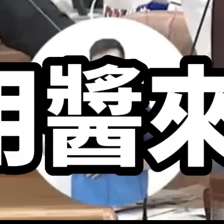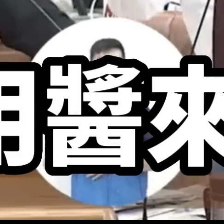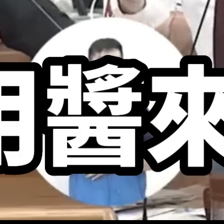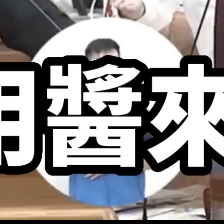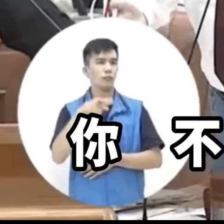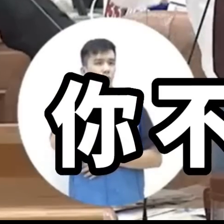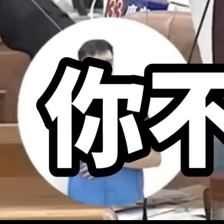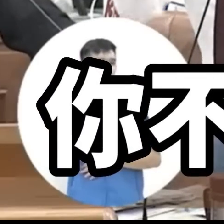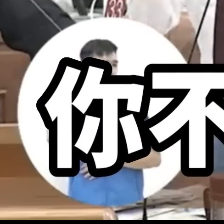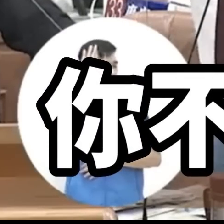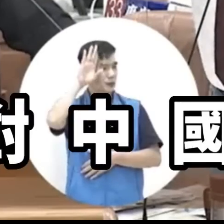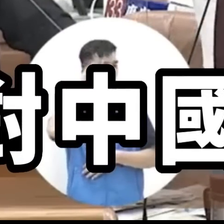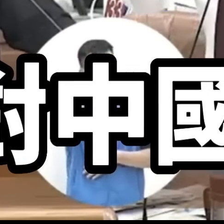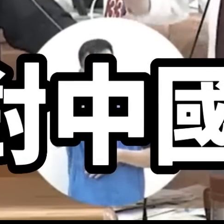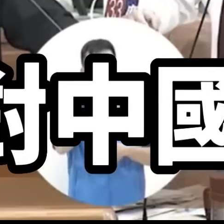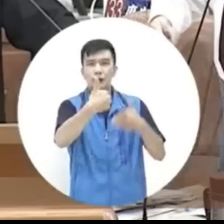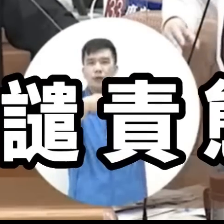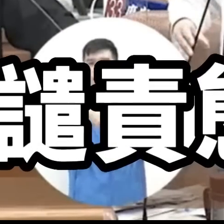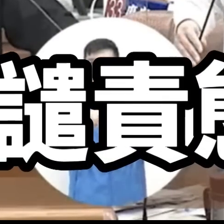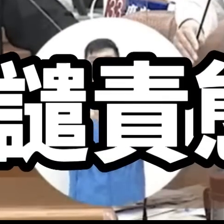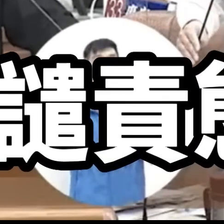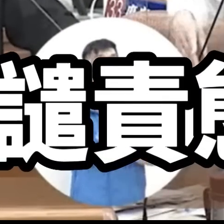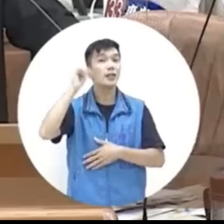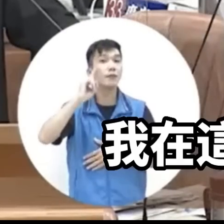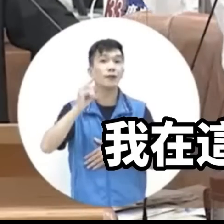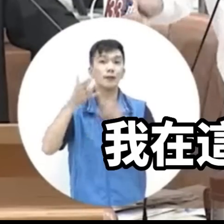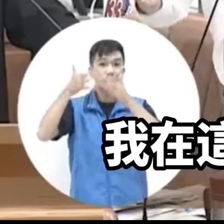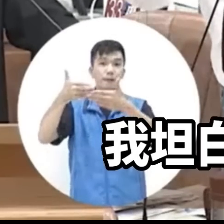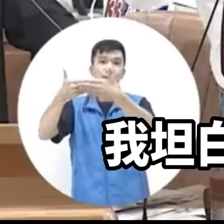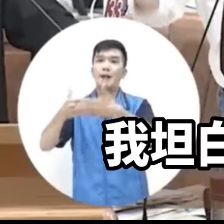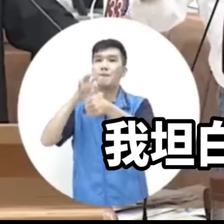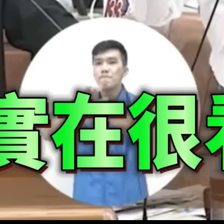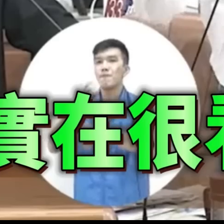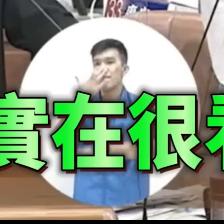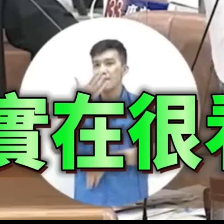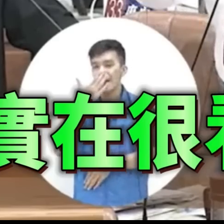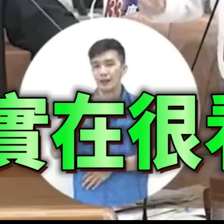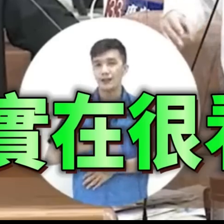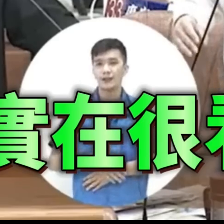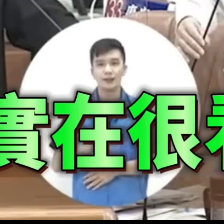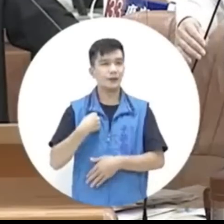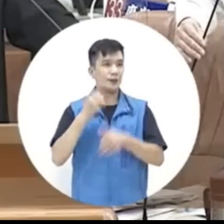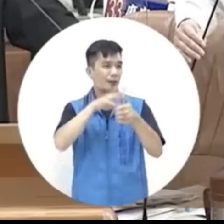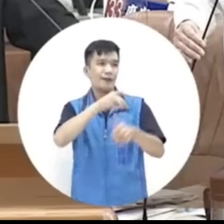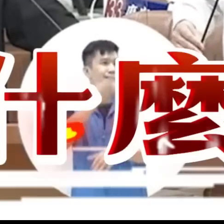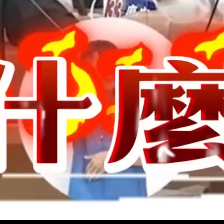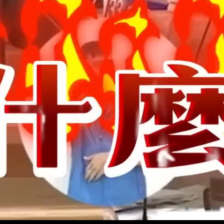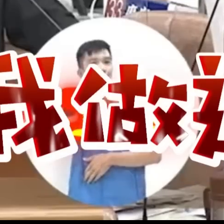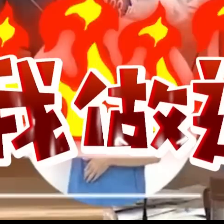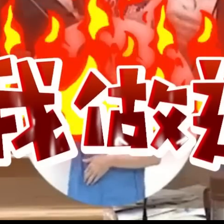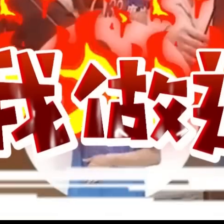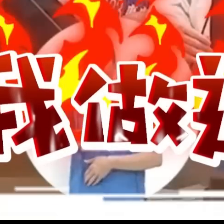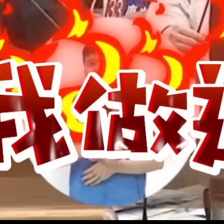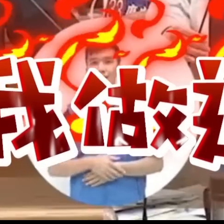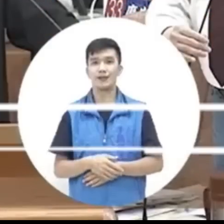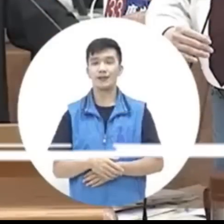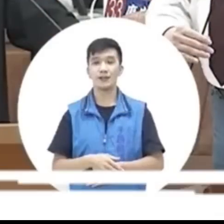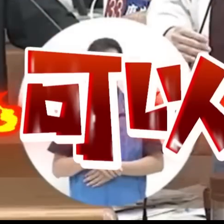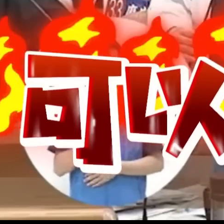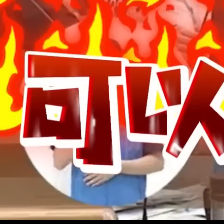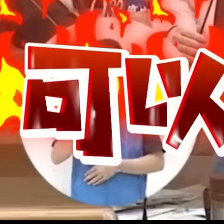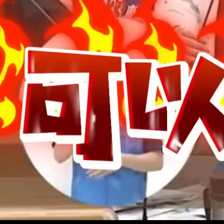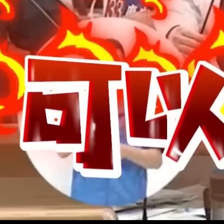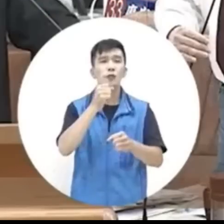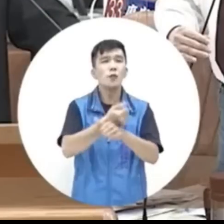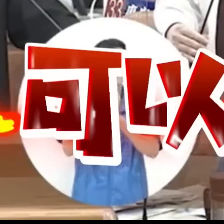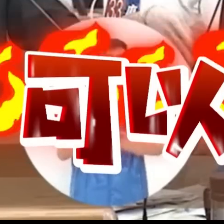这样来回避你不敢对中国发表谴责的态度，我在这边我坦白讲，我实在很看不起啊。什么叫我做过吗？可